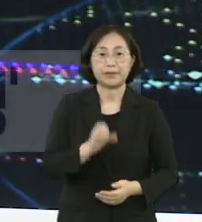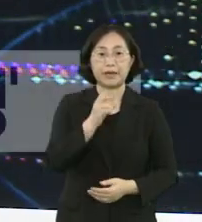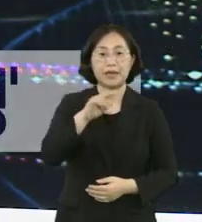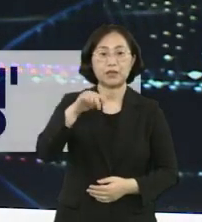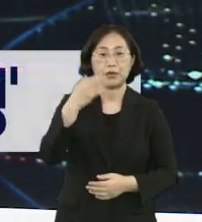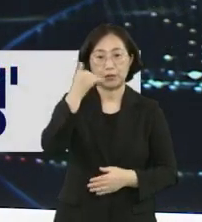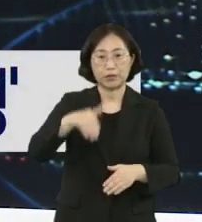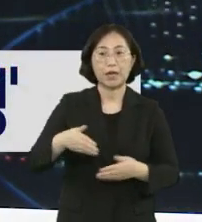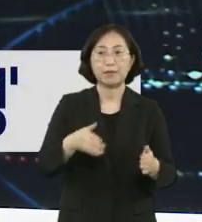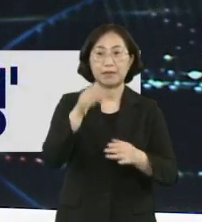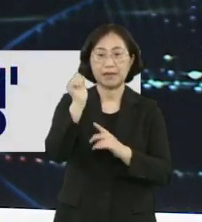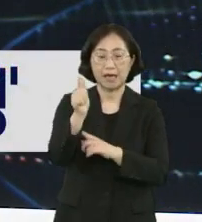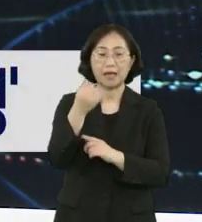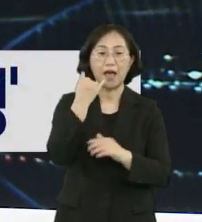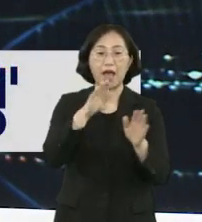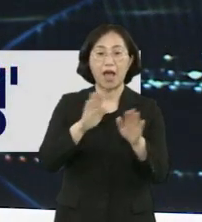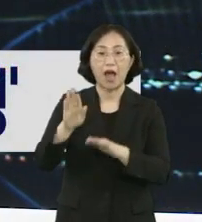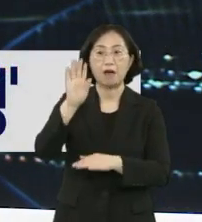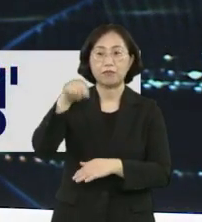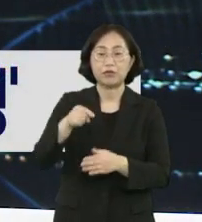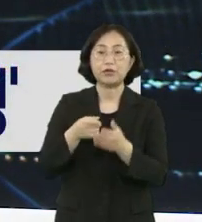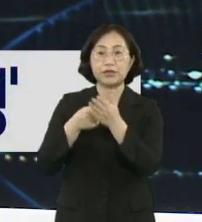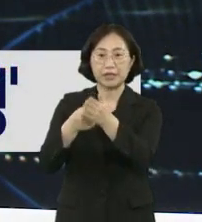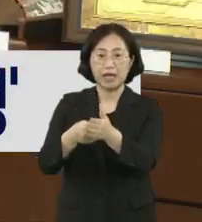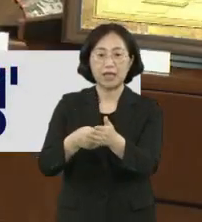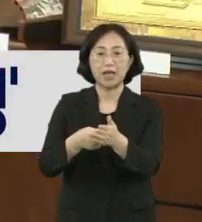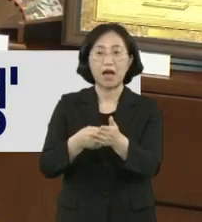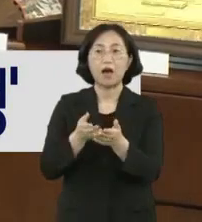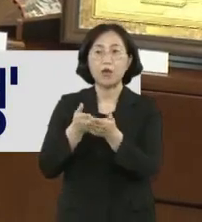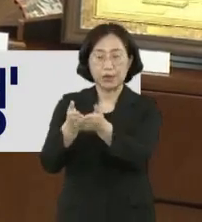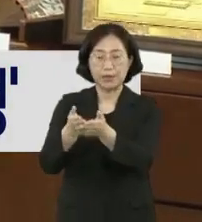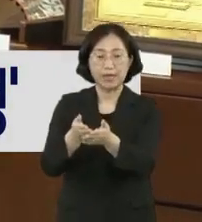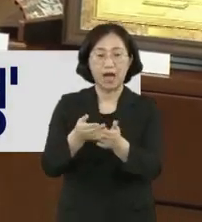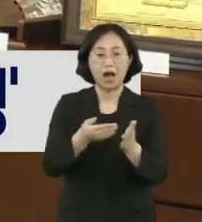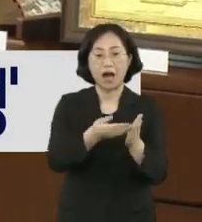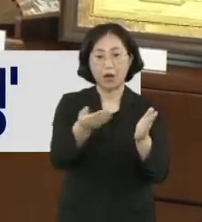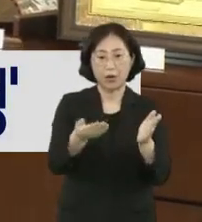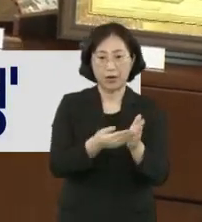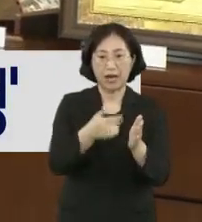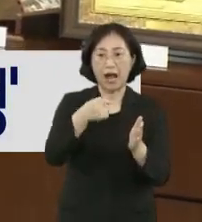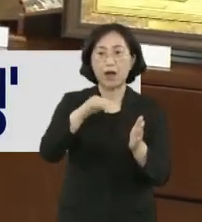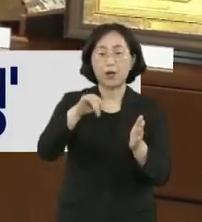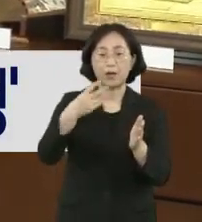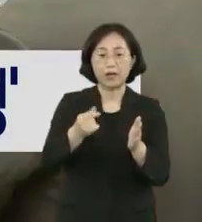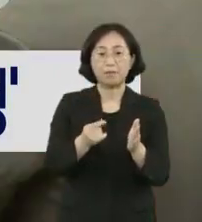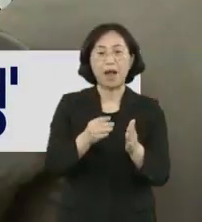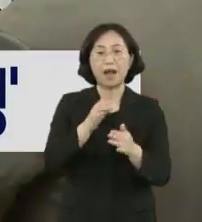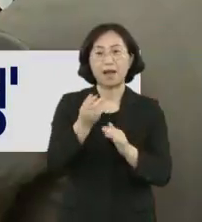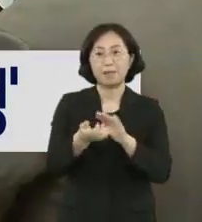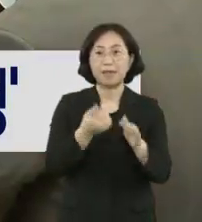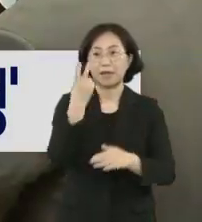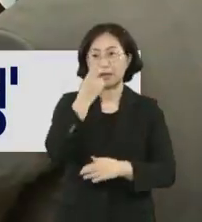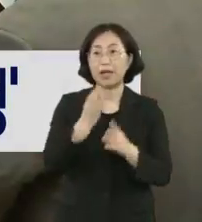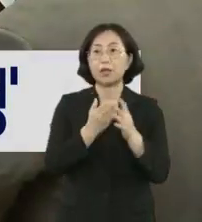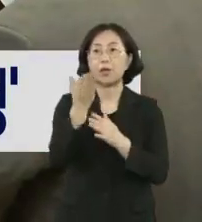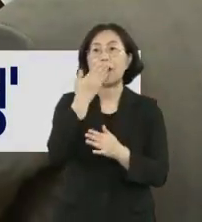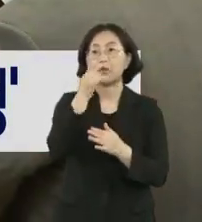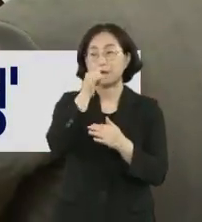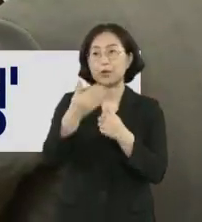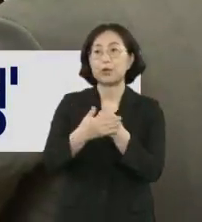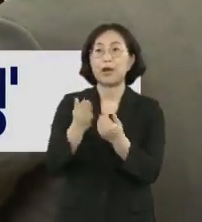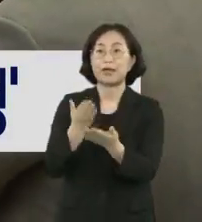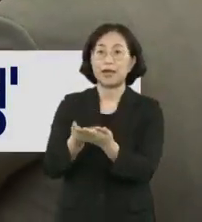양승조 충남지사는 해수부를 찾아 가로림만 국가해양정원 조성 사업이 예비타당성 조사를 통과할 수 있도록